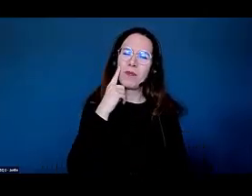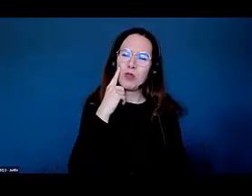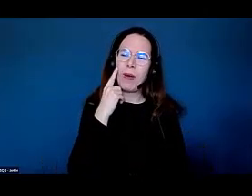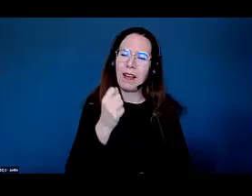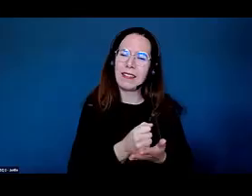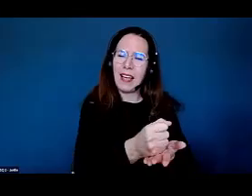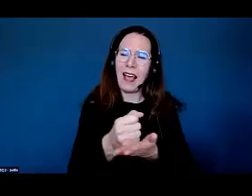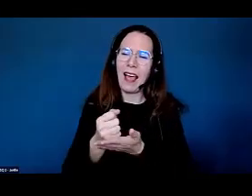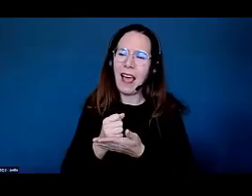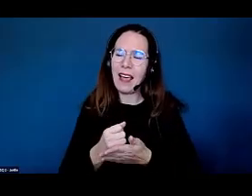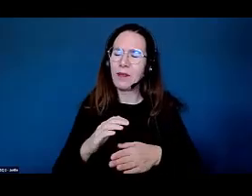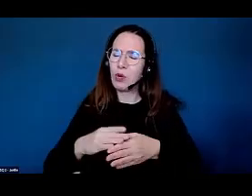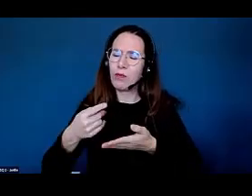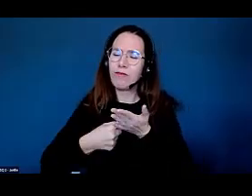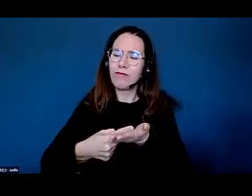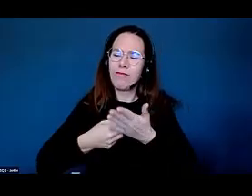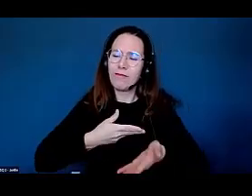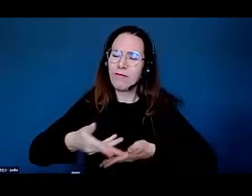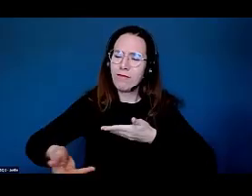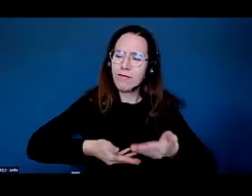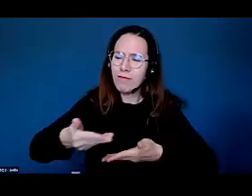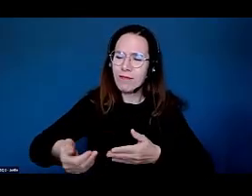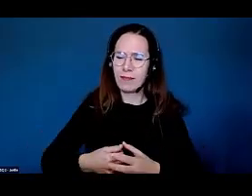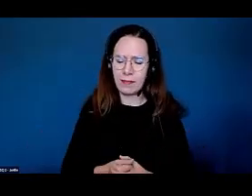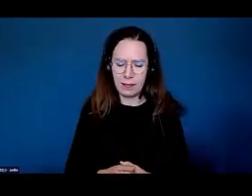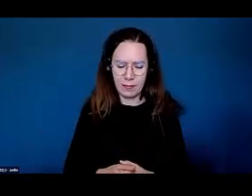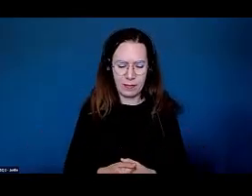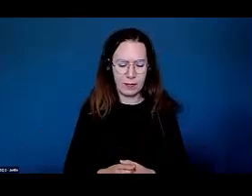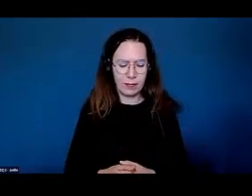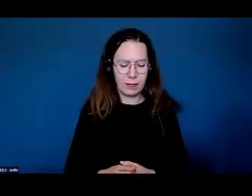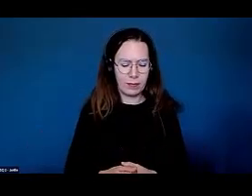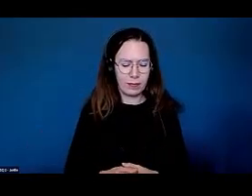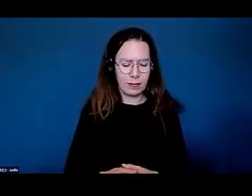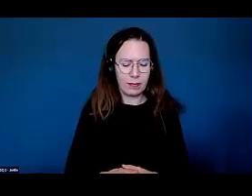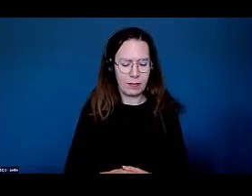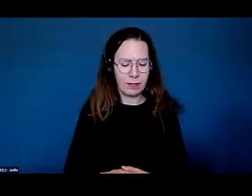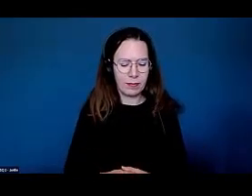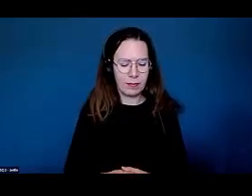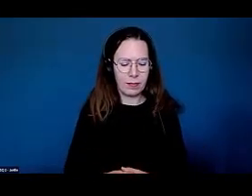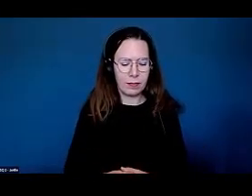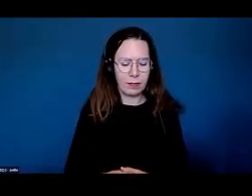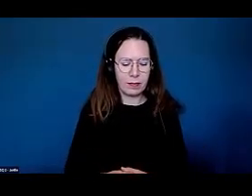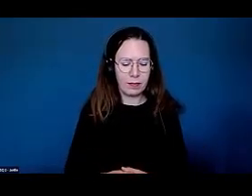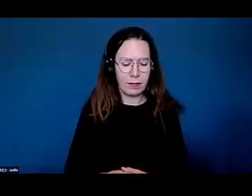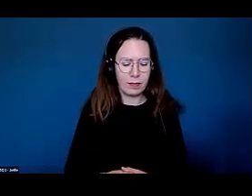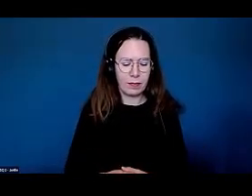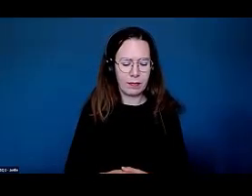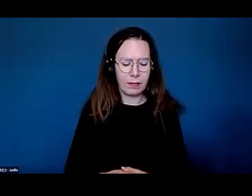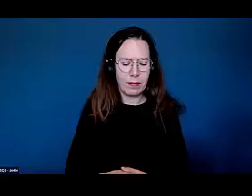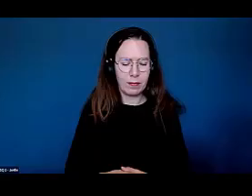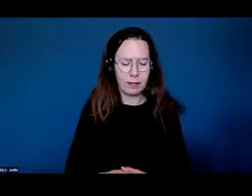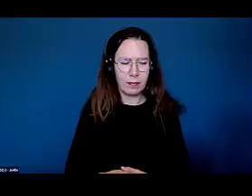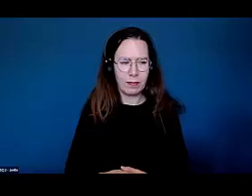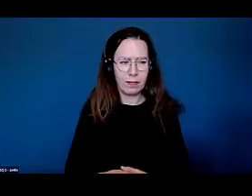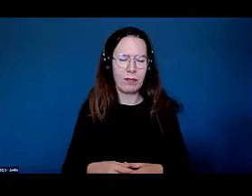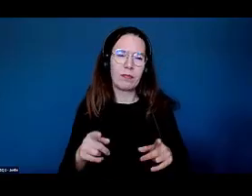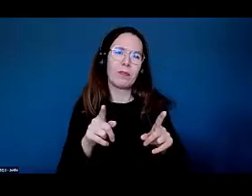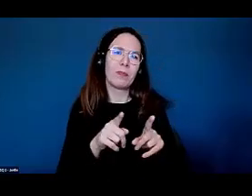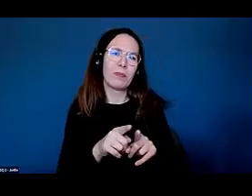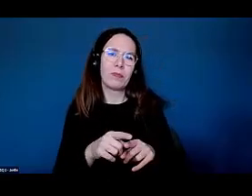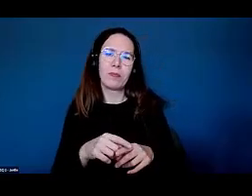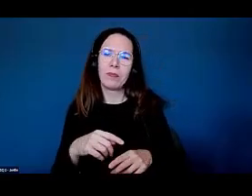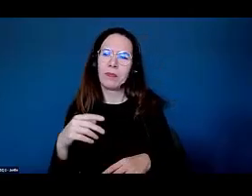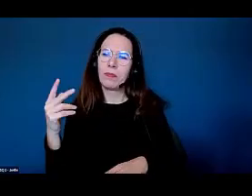pense que ça va aider les conversations pour l'avenir. Et je voulais aussi revenir sur